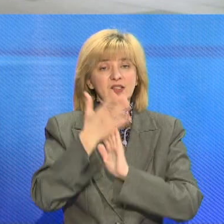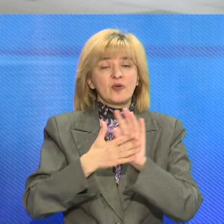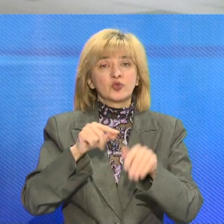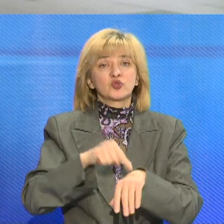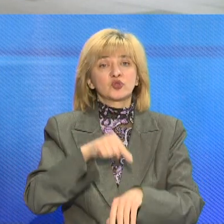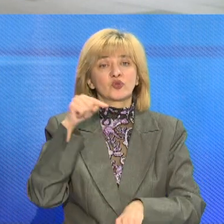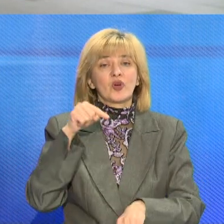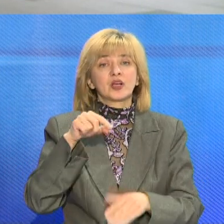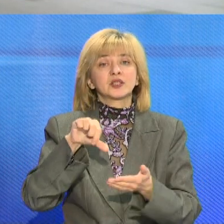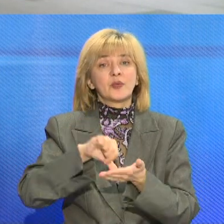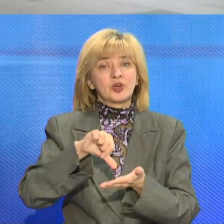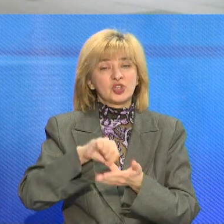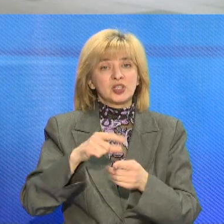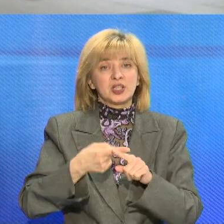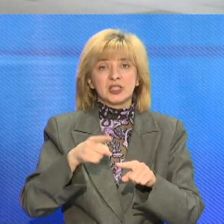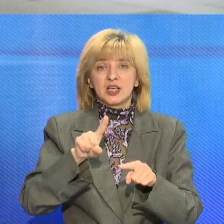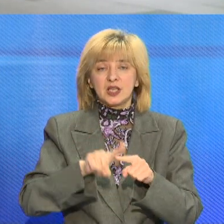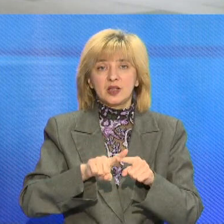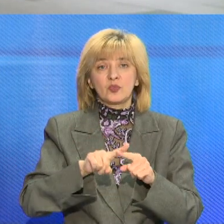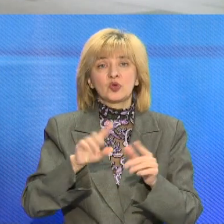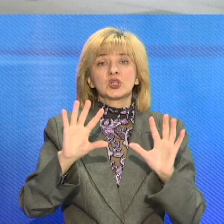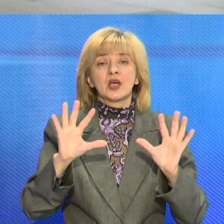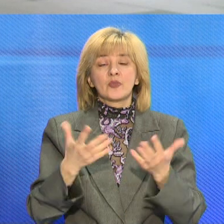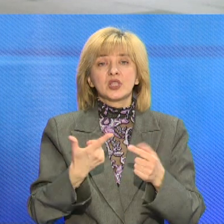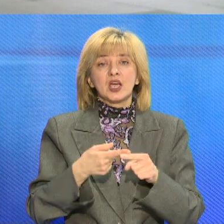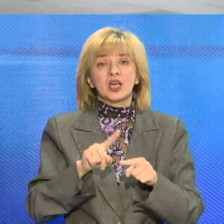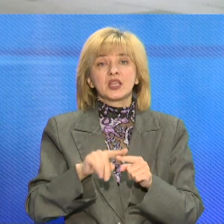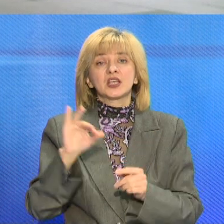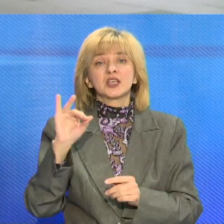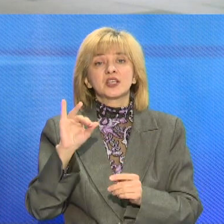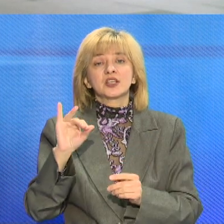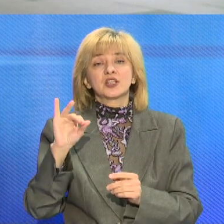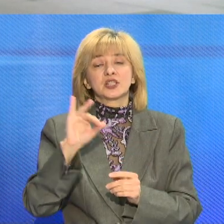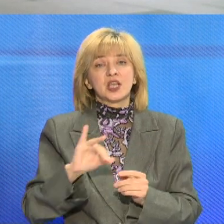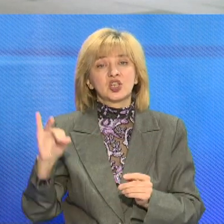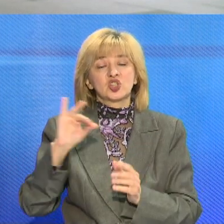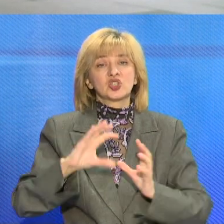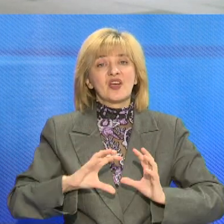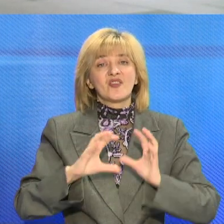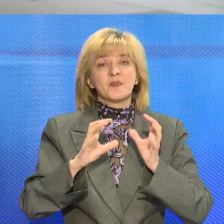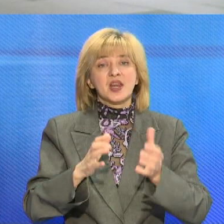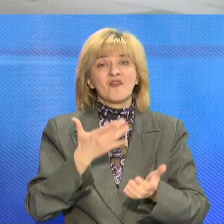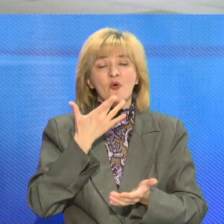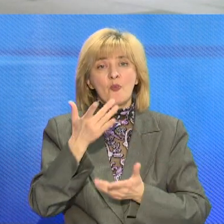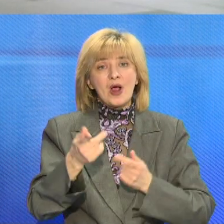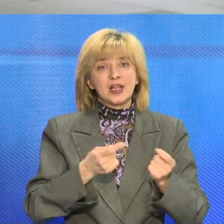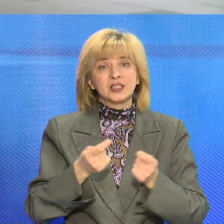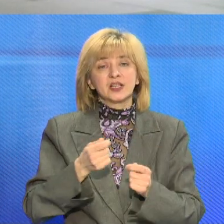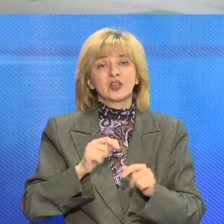Еще раз подчеркиваю, что это важное событие, это историческое такое в мировой политике. И осознаем свою